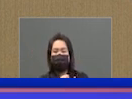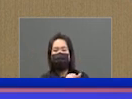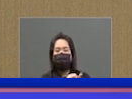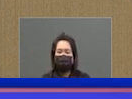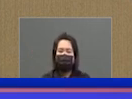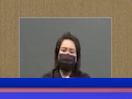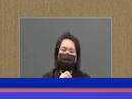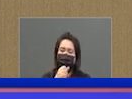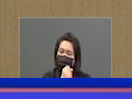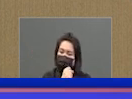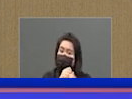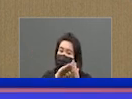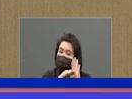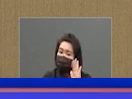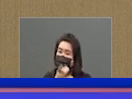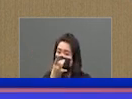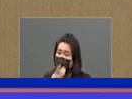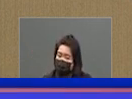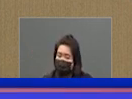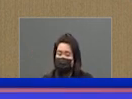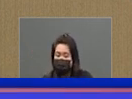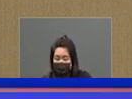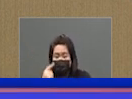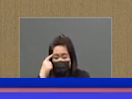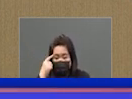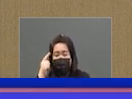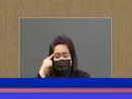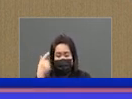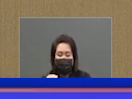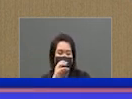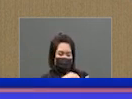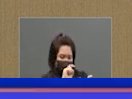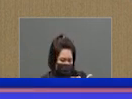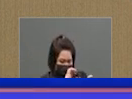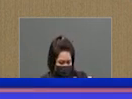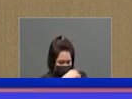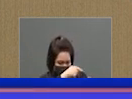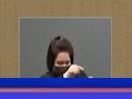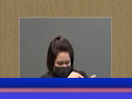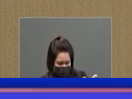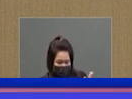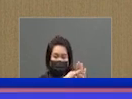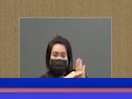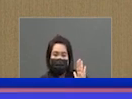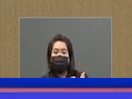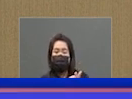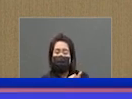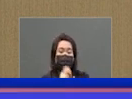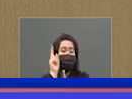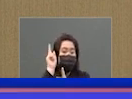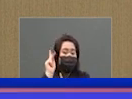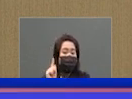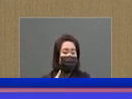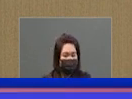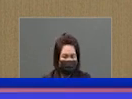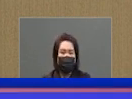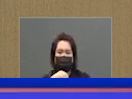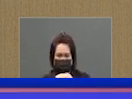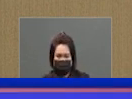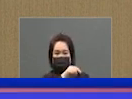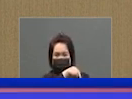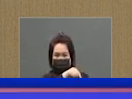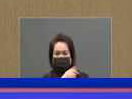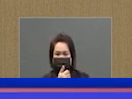แอปที่สามารถจะเชื่อมโยงไประบบสาธารณูปโภคนะครับจะเป็นระบบการไฟฟ้านะครับการประปาทั้งภูมิภ